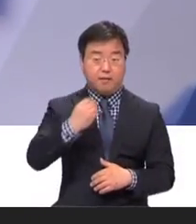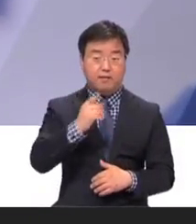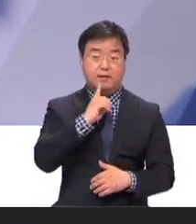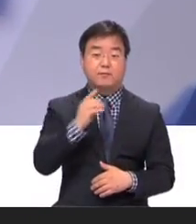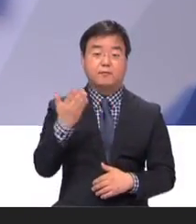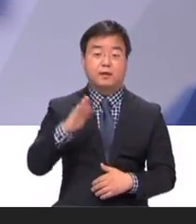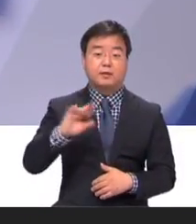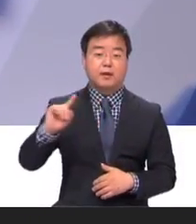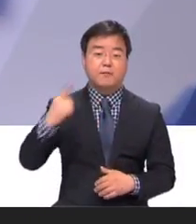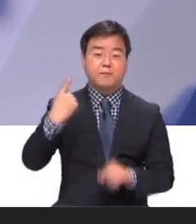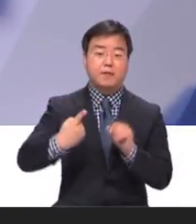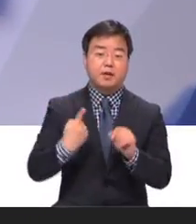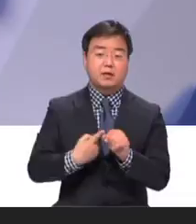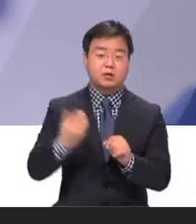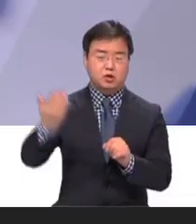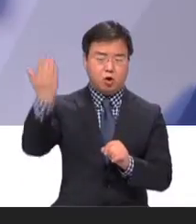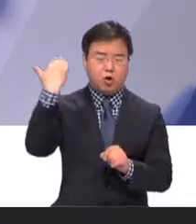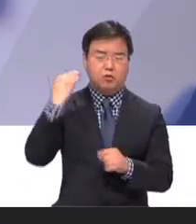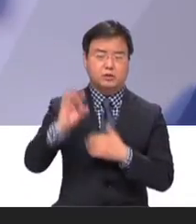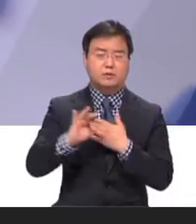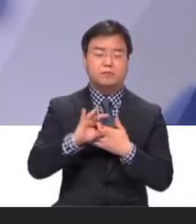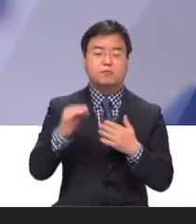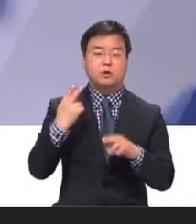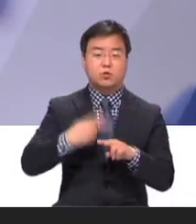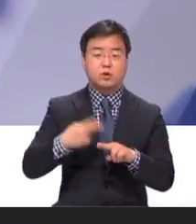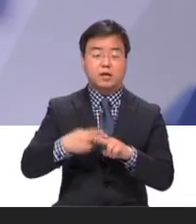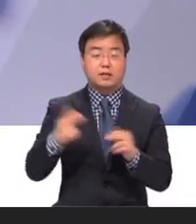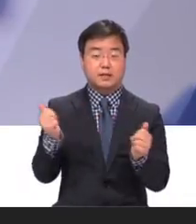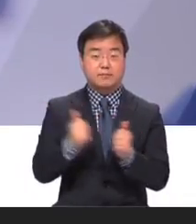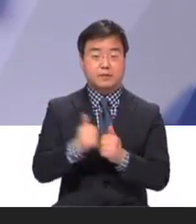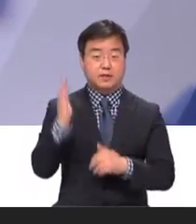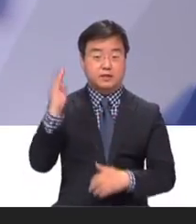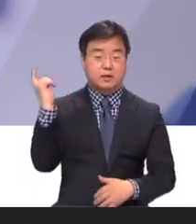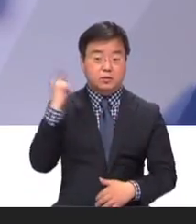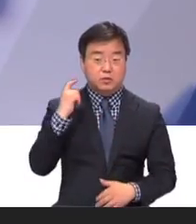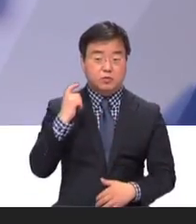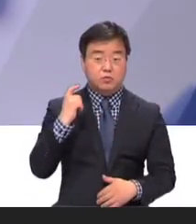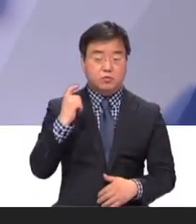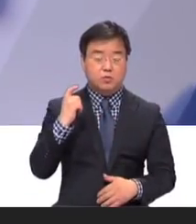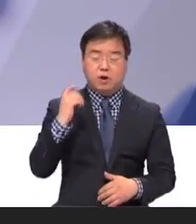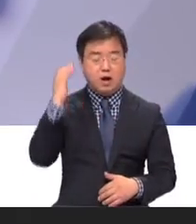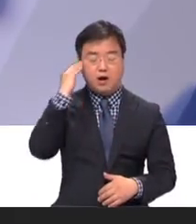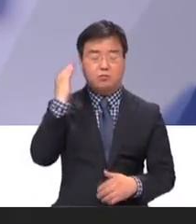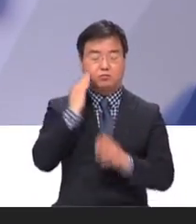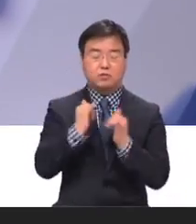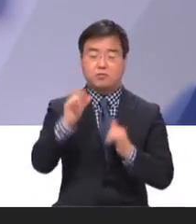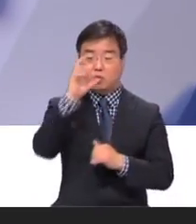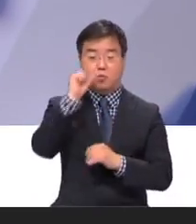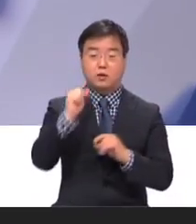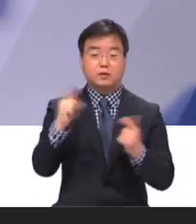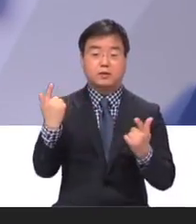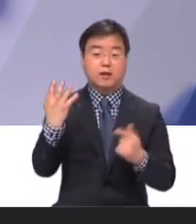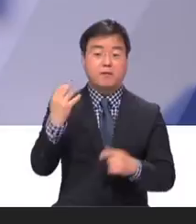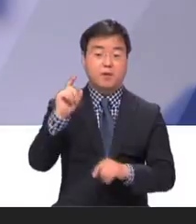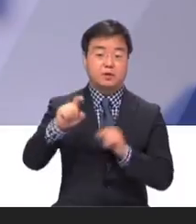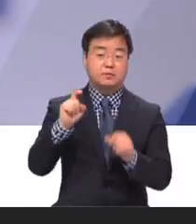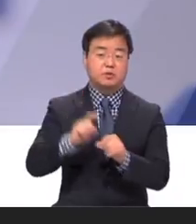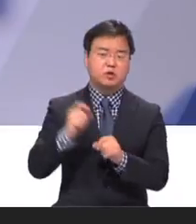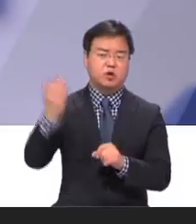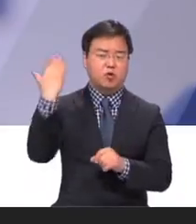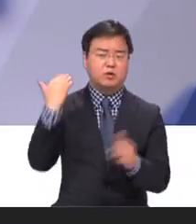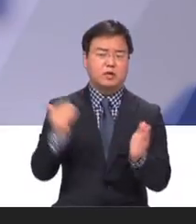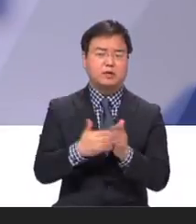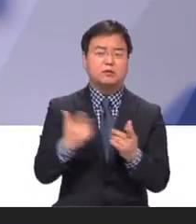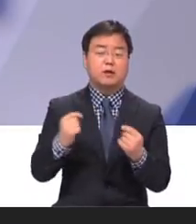한 100년 전까지만 해도 요리하는 남자 얘기를 듣고 한국 사람들이 흐뭇해하지 않았습니다. 불과 한 수십 년 전까지만 해도 왜냐하면